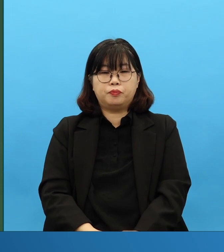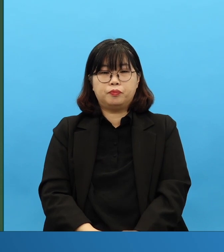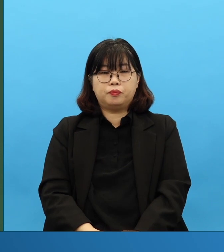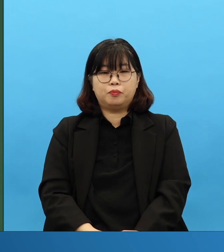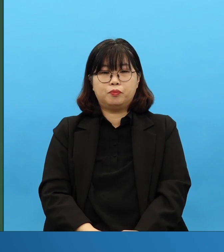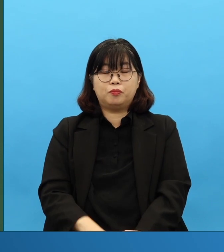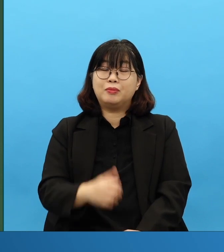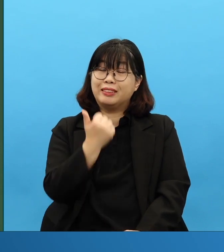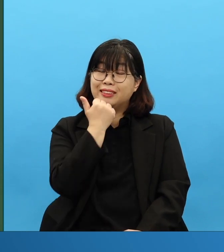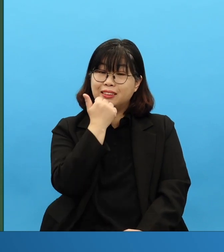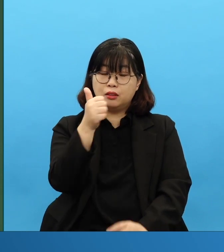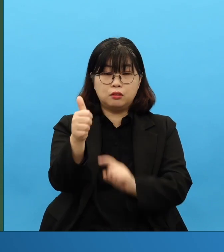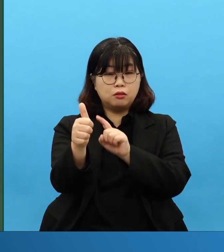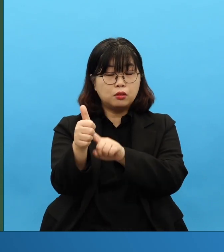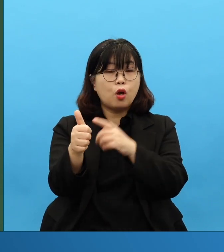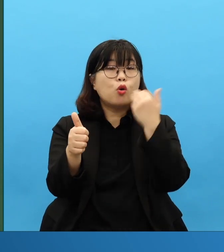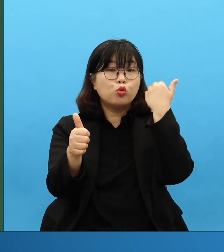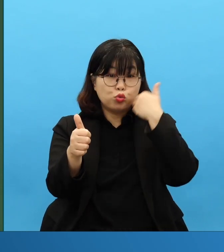아버지에게